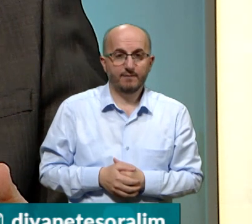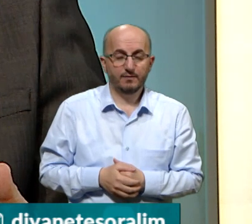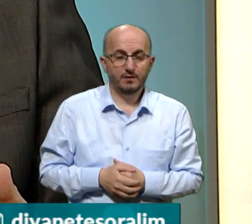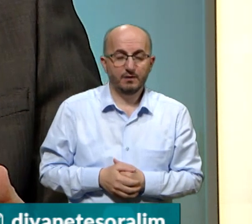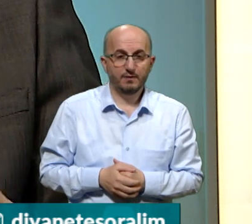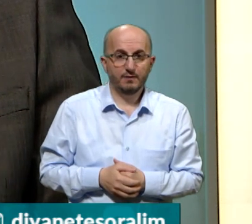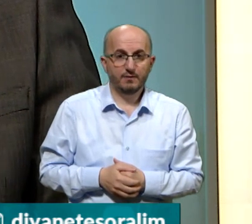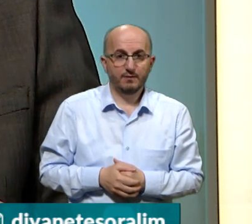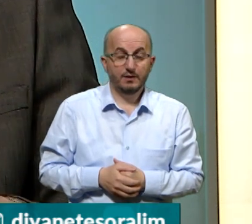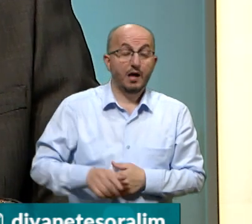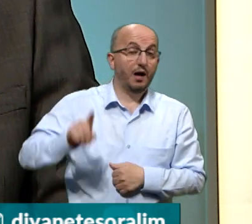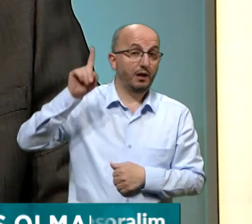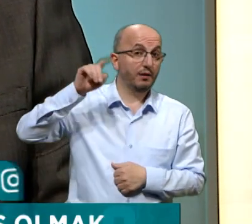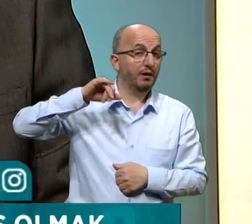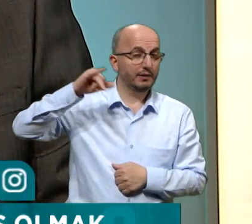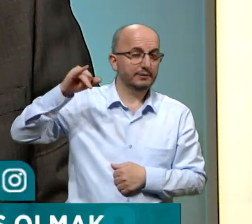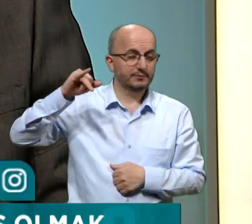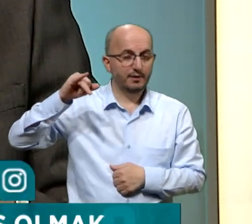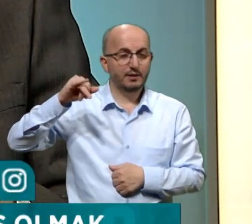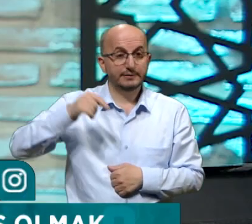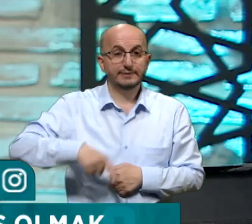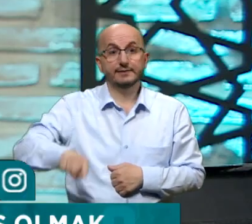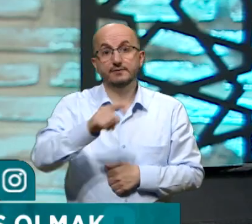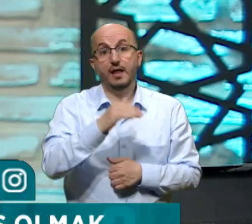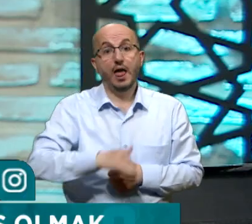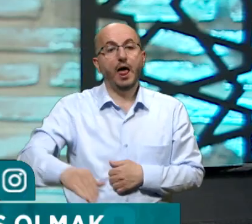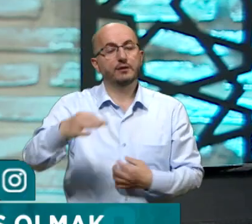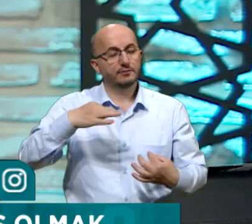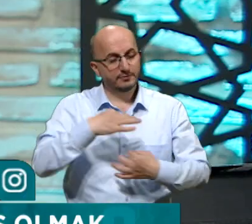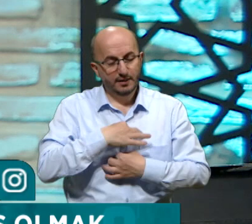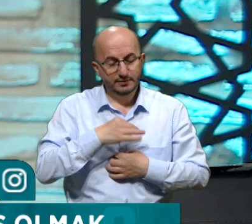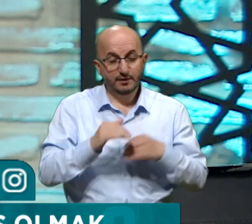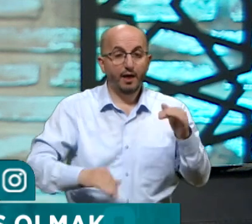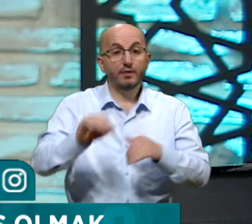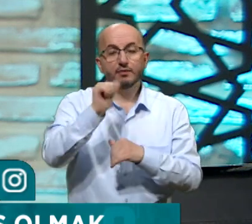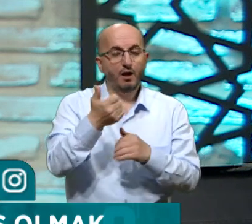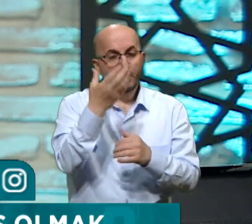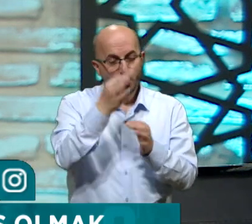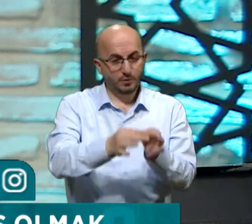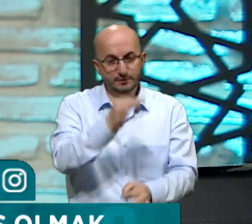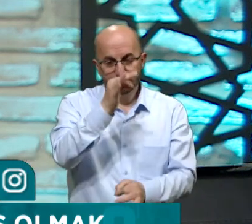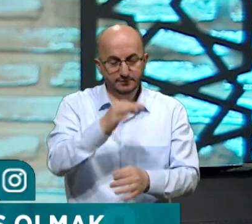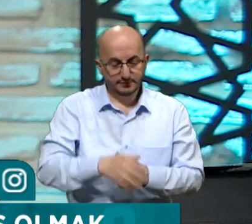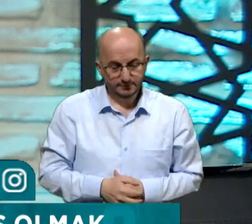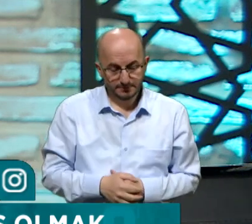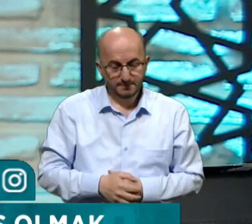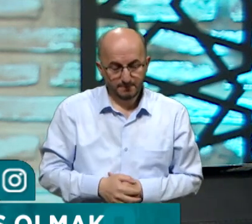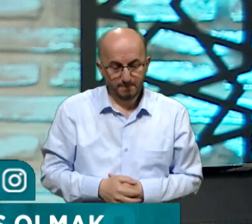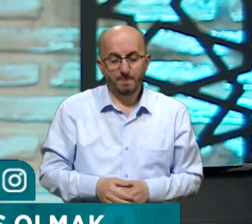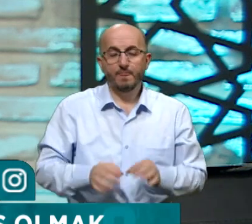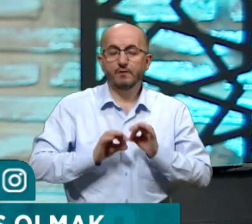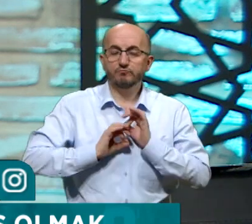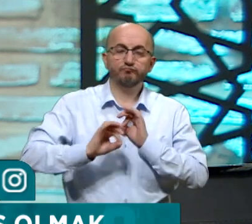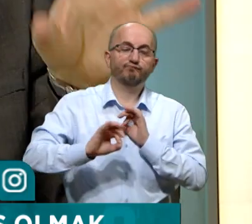mandalla Hayat kalkıp Allah katında sizin en saygın ve en değerli olan nasıl bir